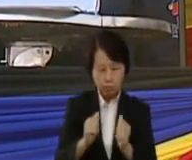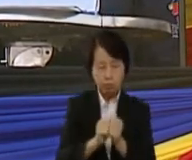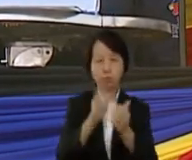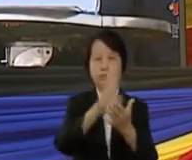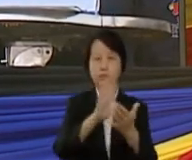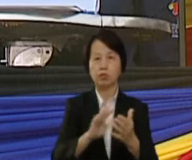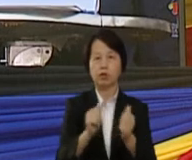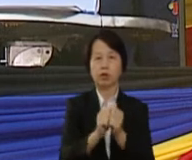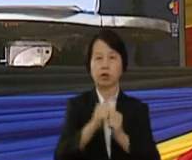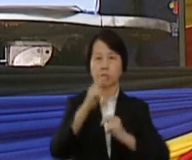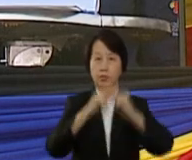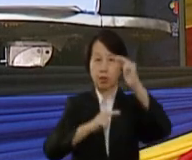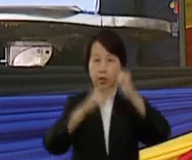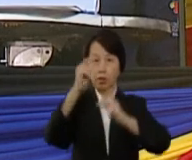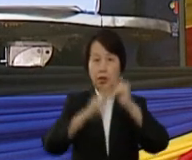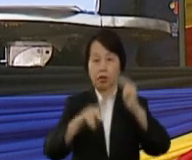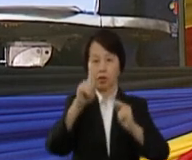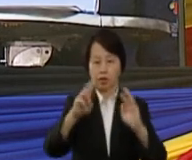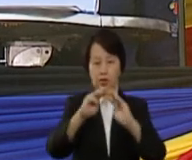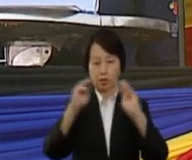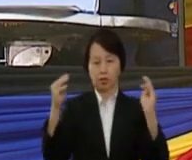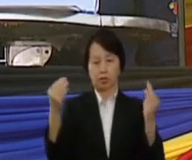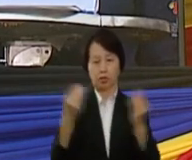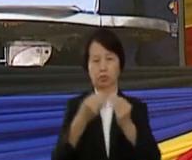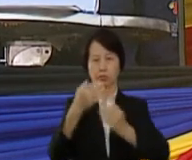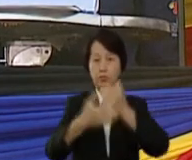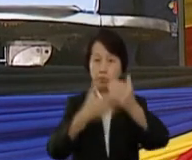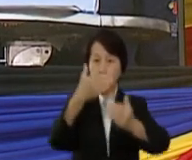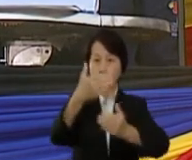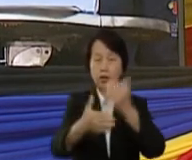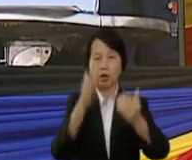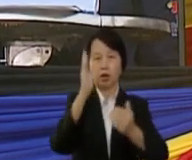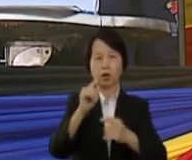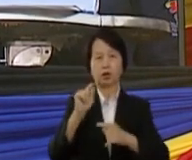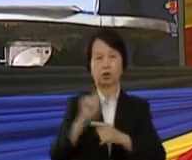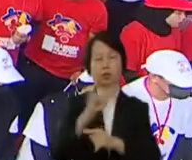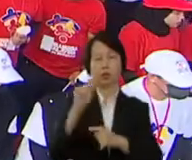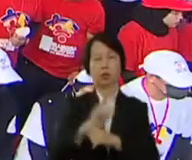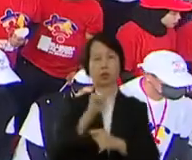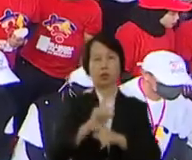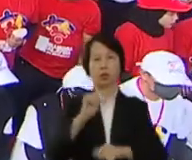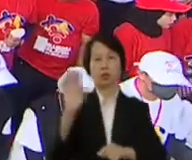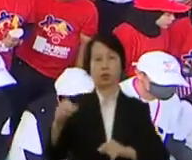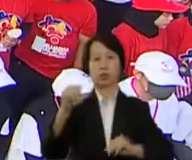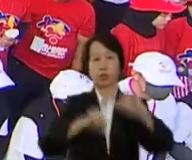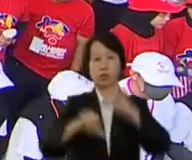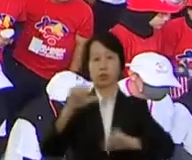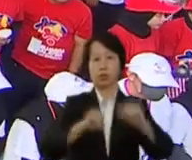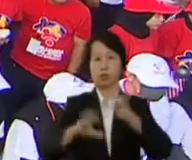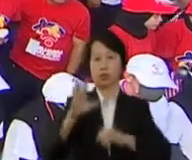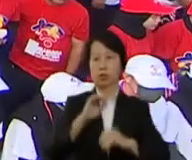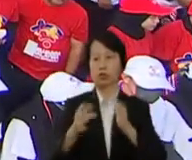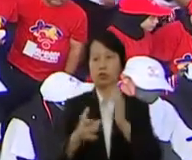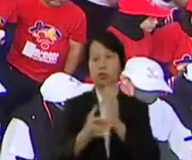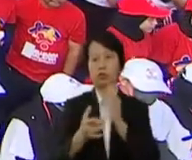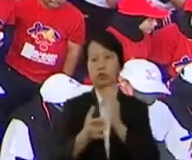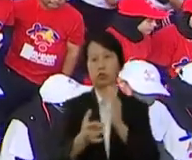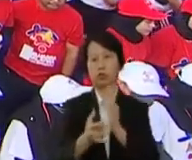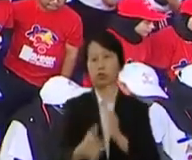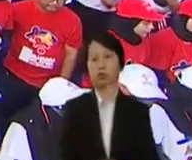dan membina satu masyarakat progresif yang akan menggunakan sains dan teknologi